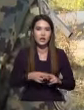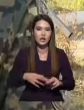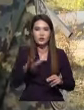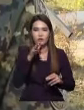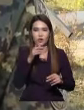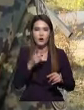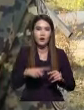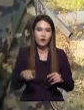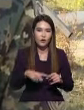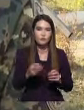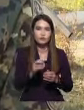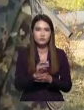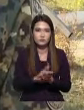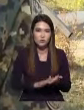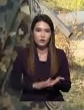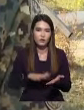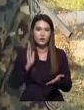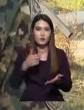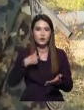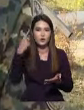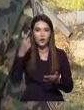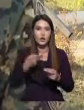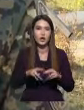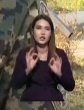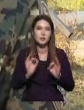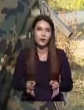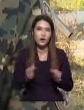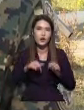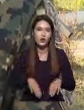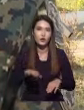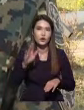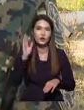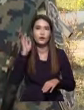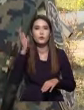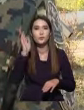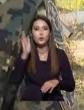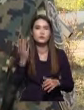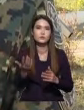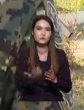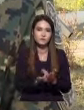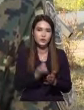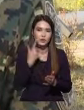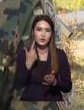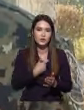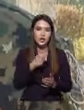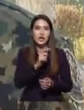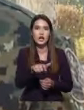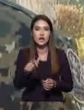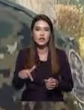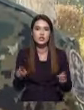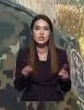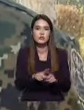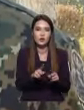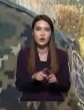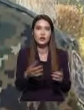одан арғай жалғасады. Менің ойымша, бұл мына біздің болашақ сарбаз боламын деген азаматтарға да жақсы